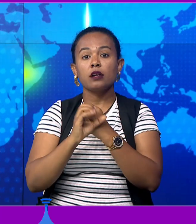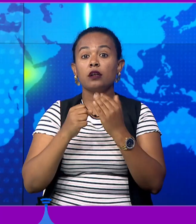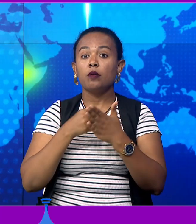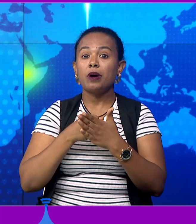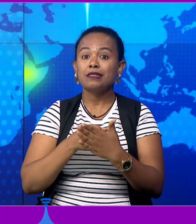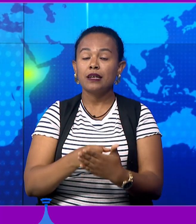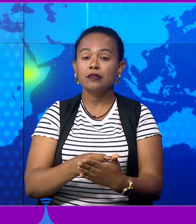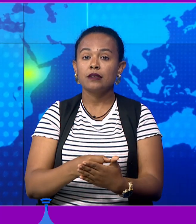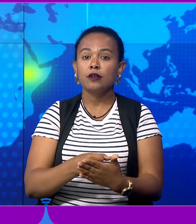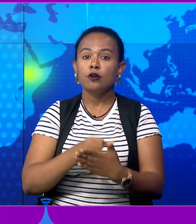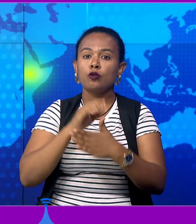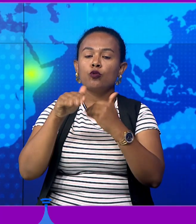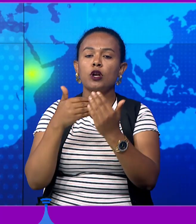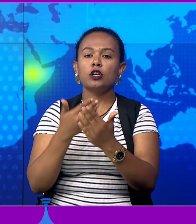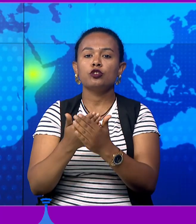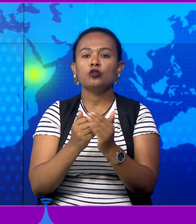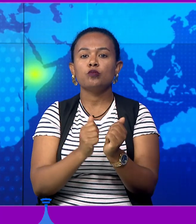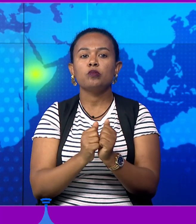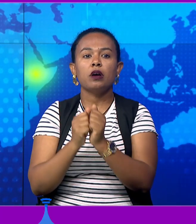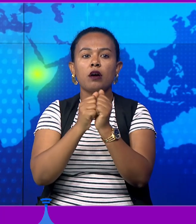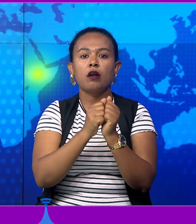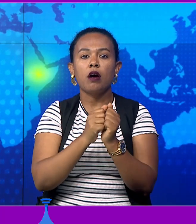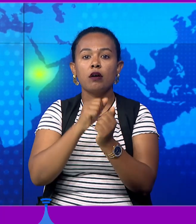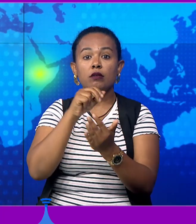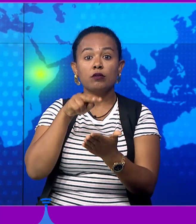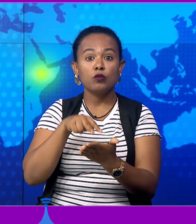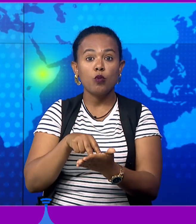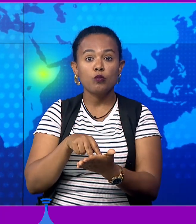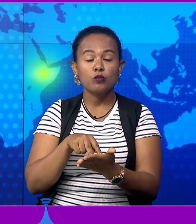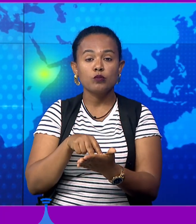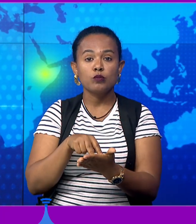ለማጽናት ሁላችንም በጋራ በአንድነት እንቆም።